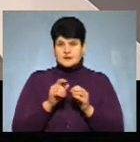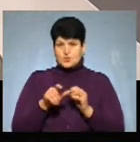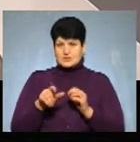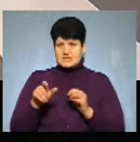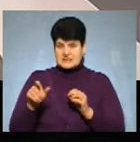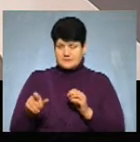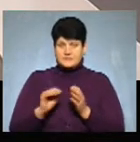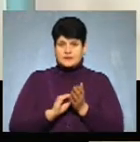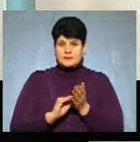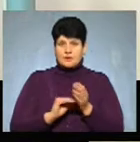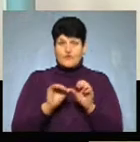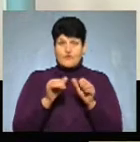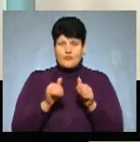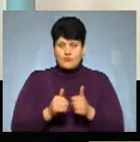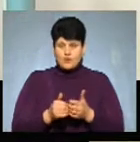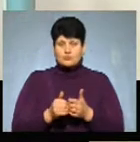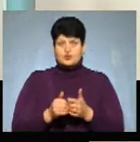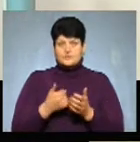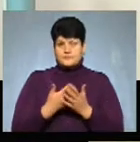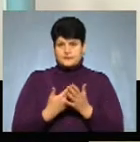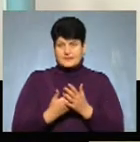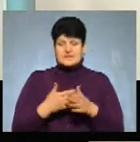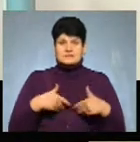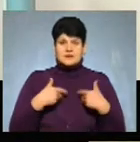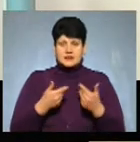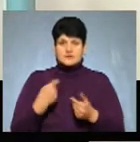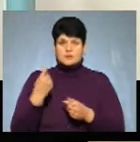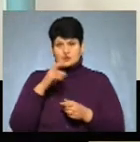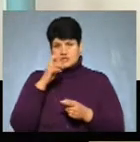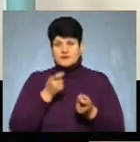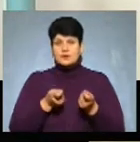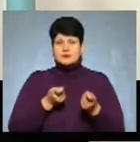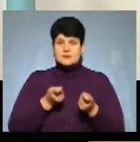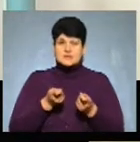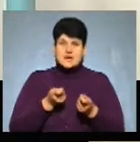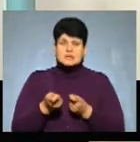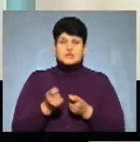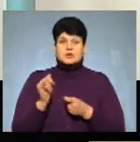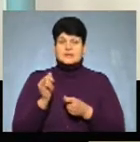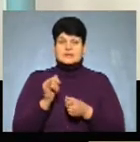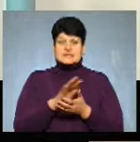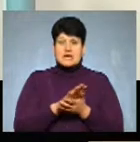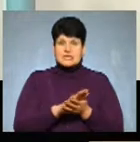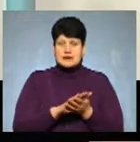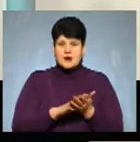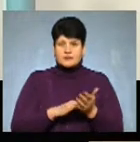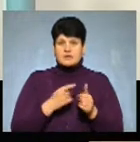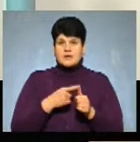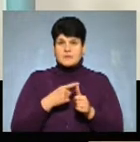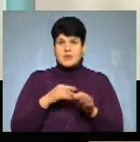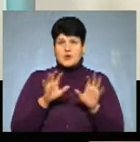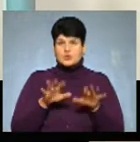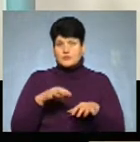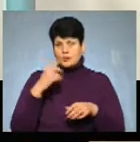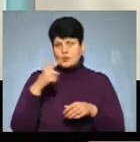осіб заповняють форму встановленого зразка і звертаються до обласної державної адміністрації з заявою на ім'я